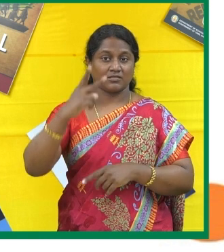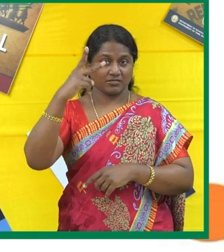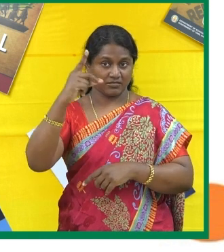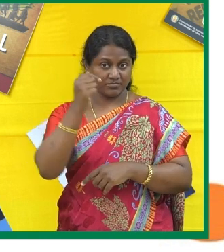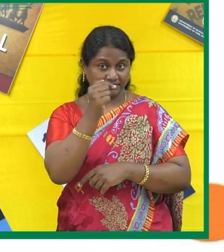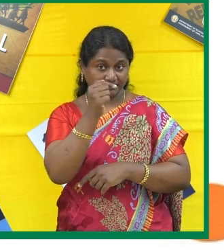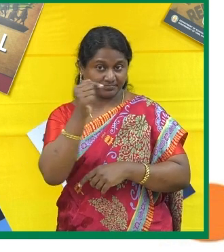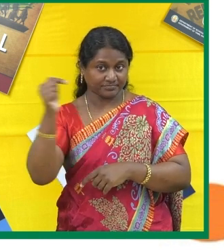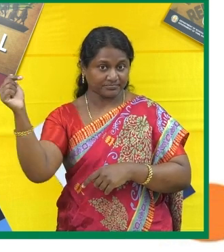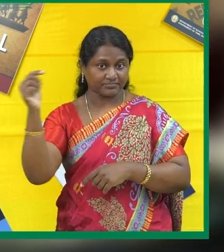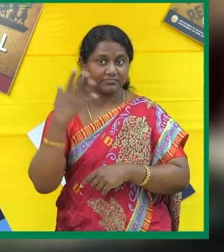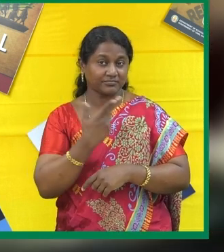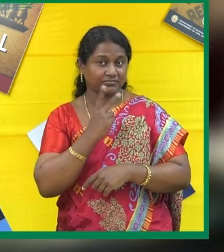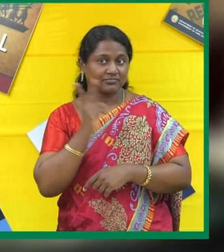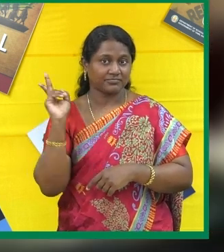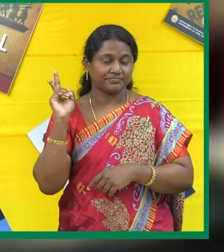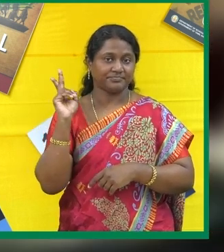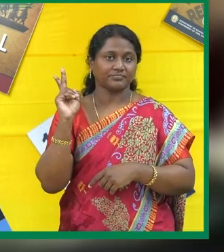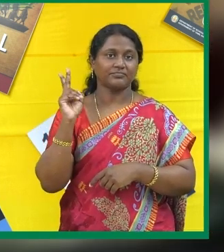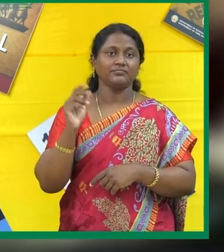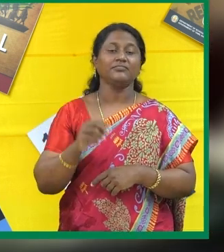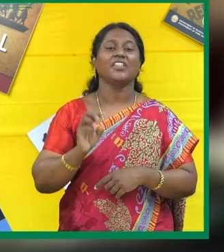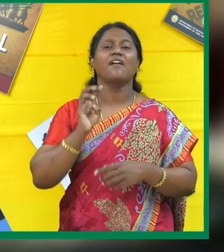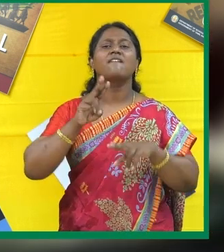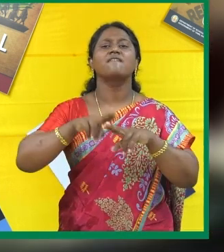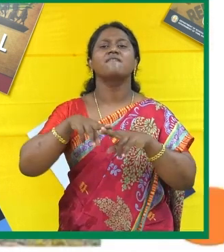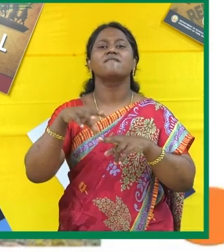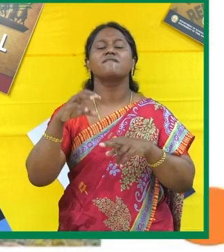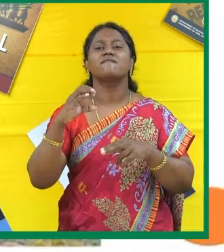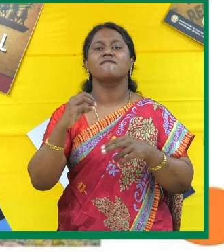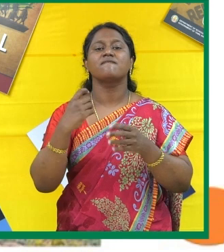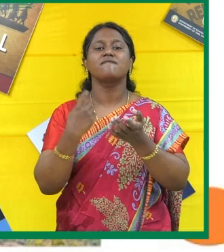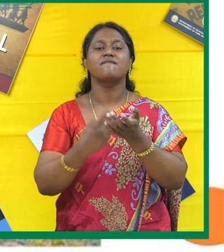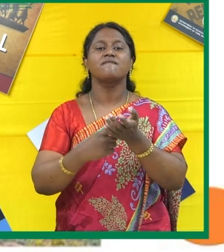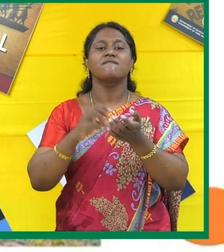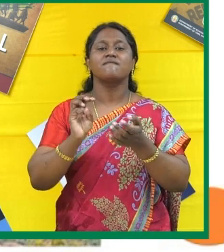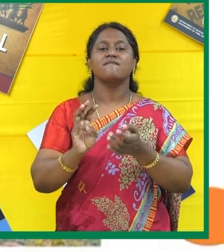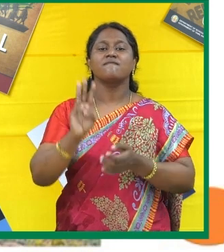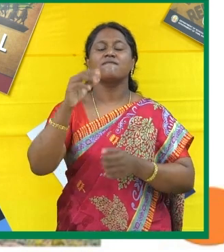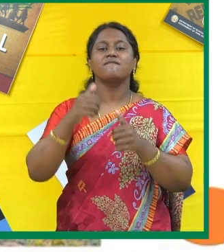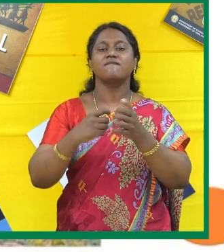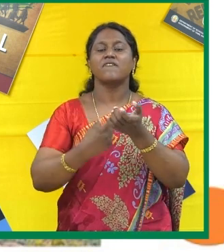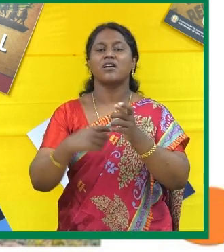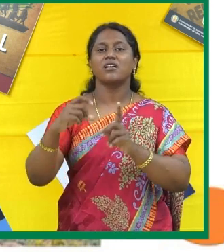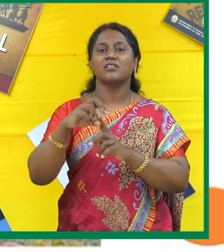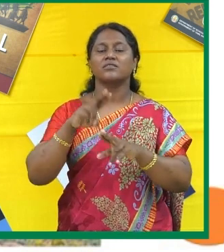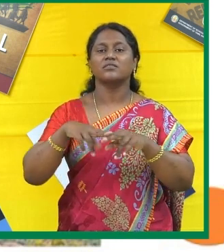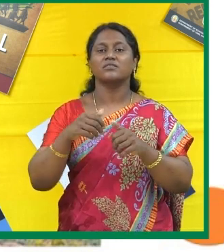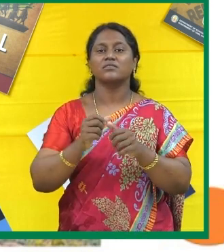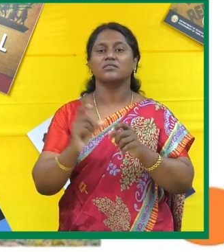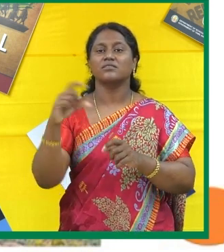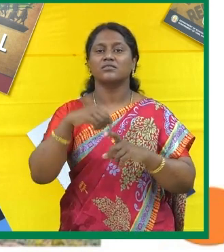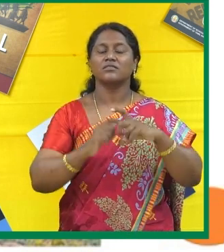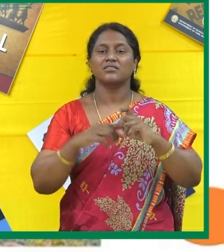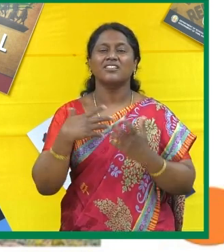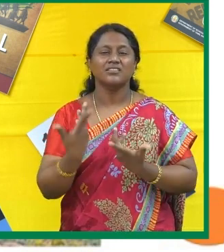and unreluctant soul. With forward face. Here you can see the forward face. நேர்கொண்ட